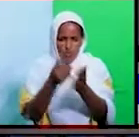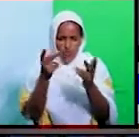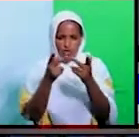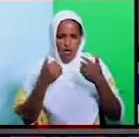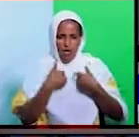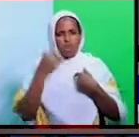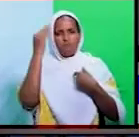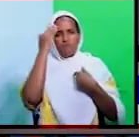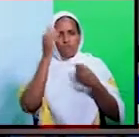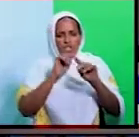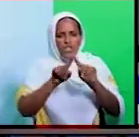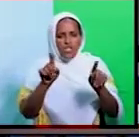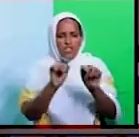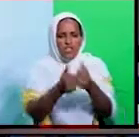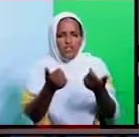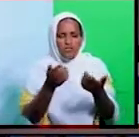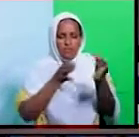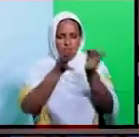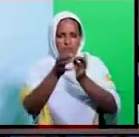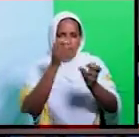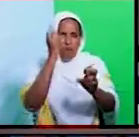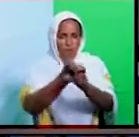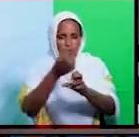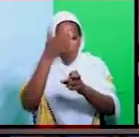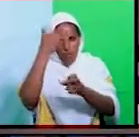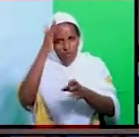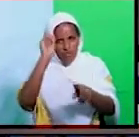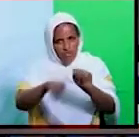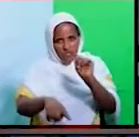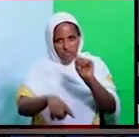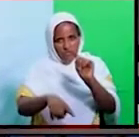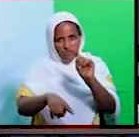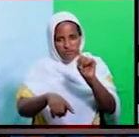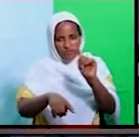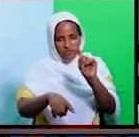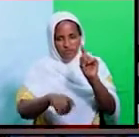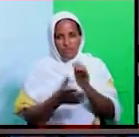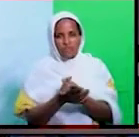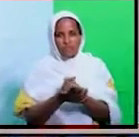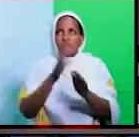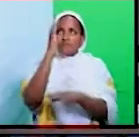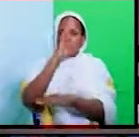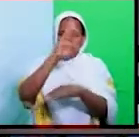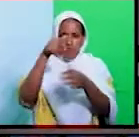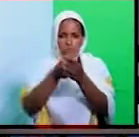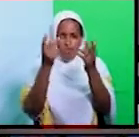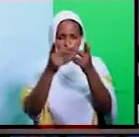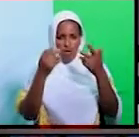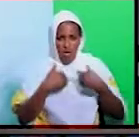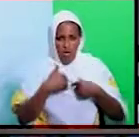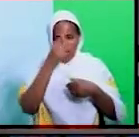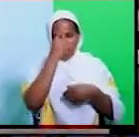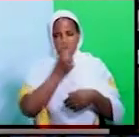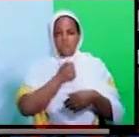የለውም እውነትን በብሩ ሰማይ ላይ እንዳለ ጨረቃ እንመስለው ቃላትን ደግሞ እንደ ጣት እንመስላቸው ጣት ጨረቃ